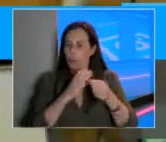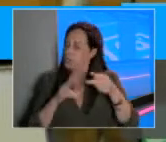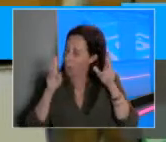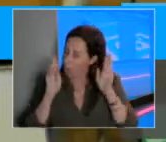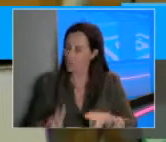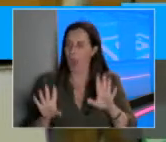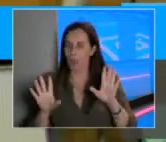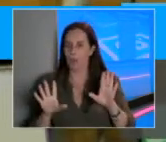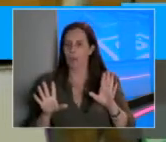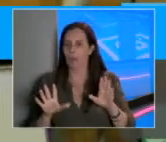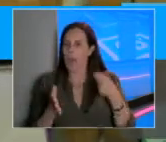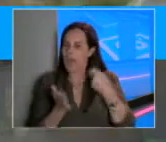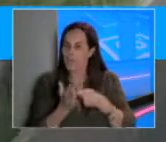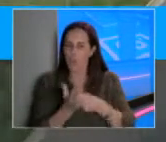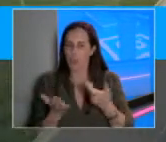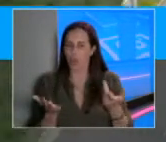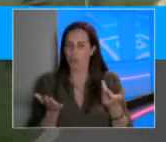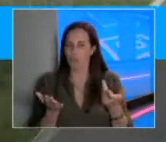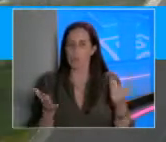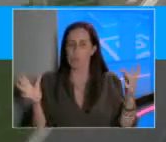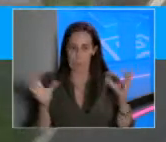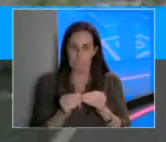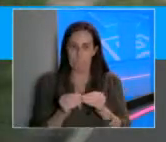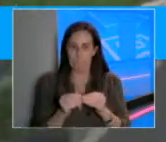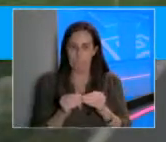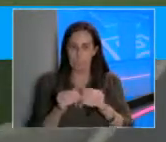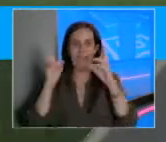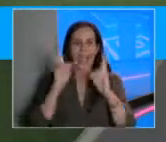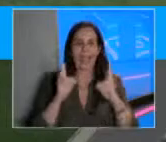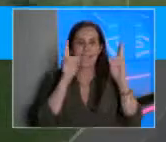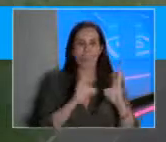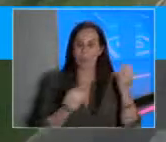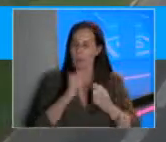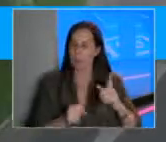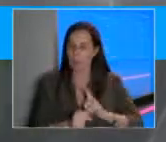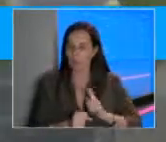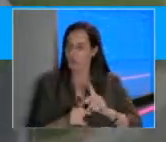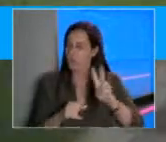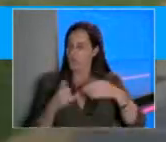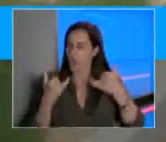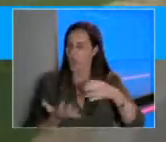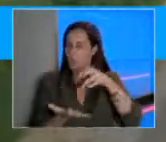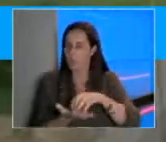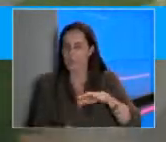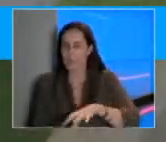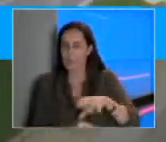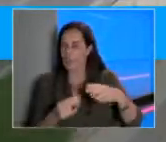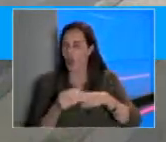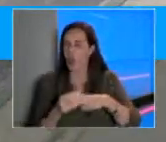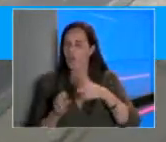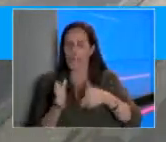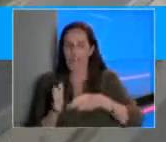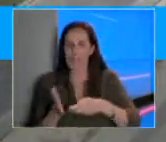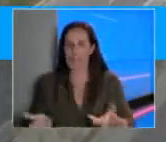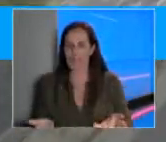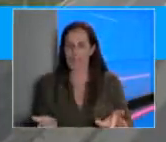אפשר לפצות באמצעות חניונים של רכבים פרטיים שנמצאים היום במרכז הארץ, קרוב לתחנות